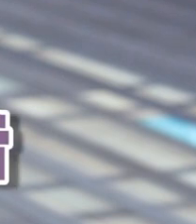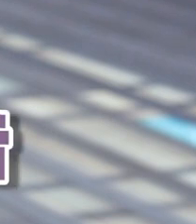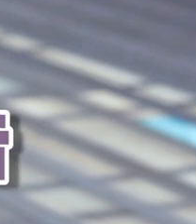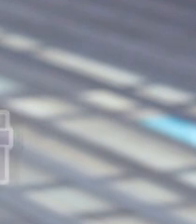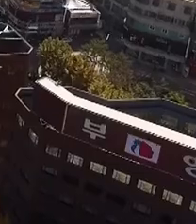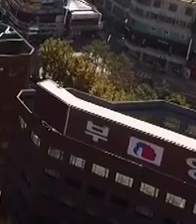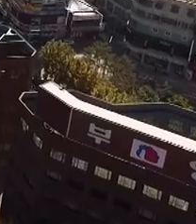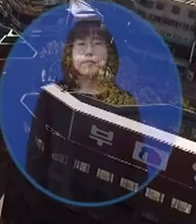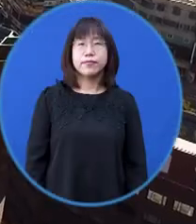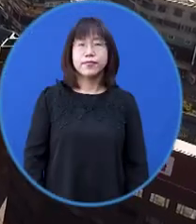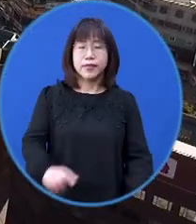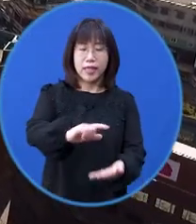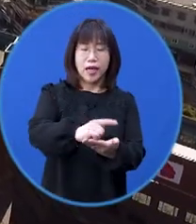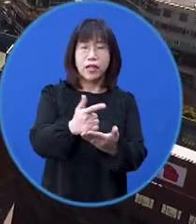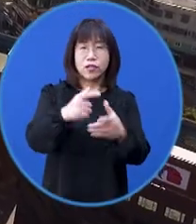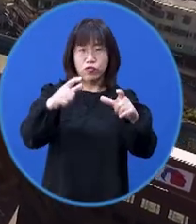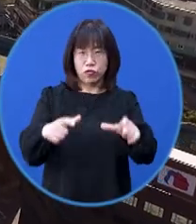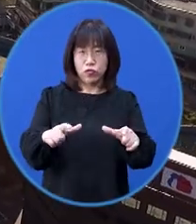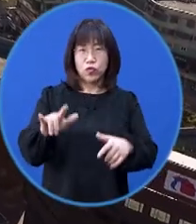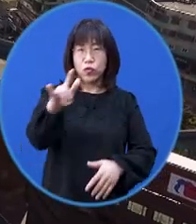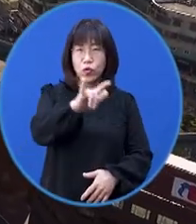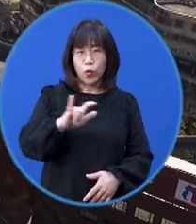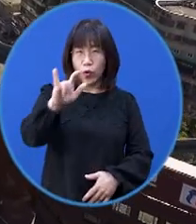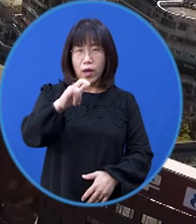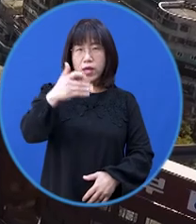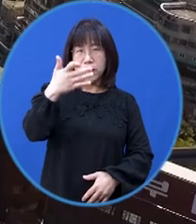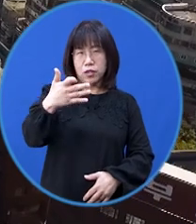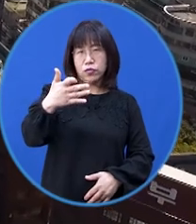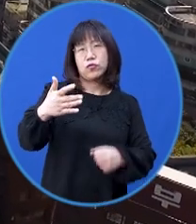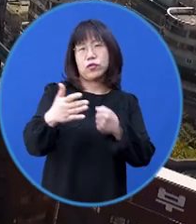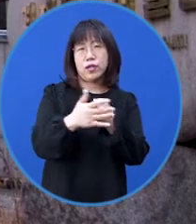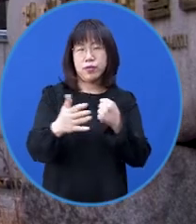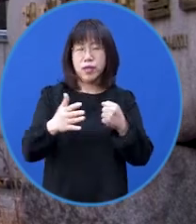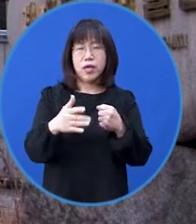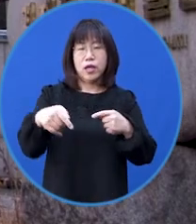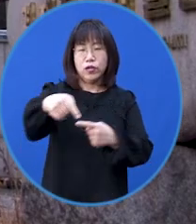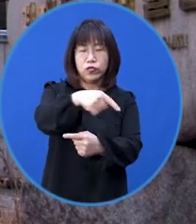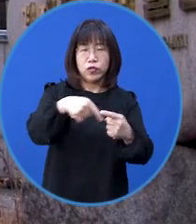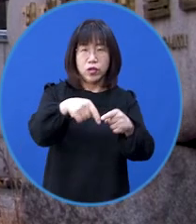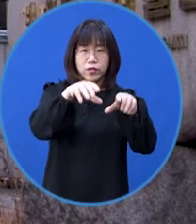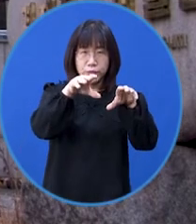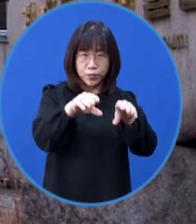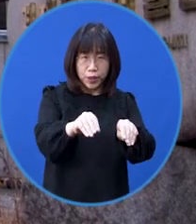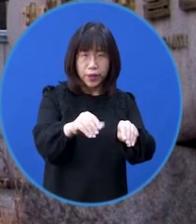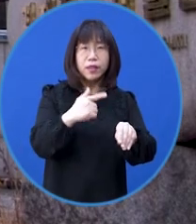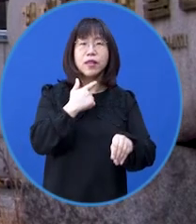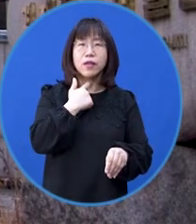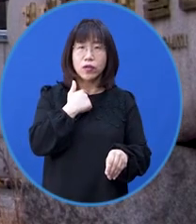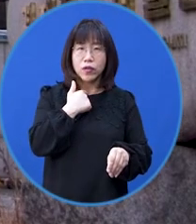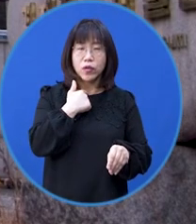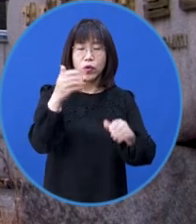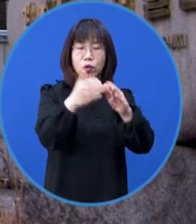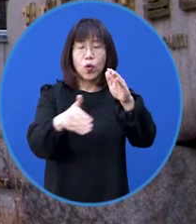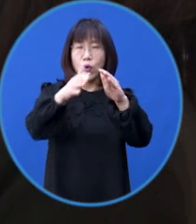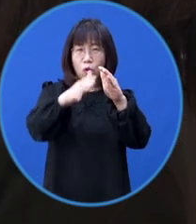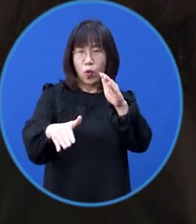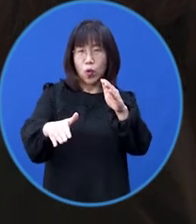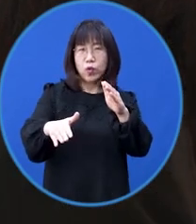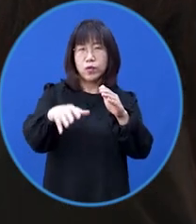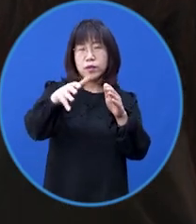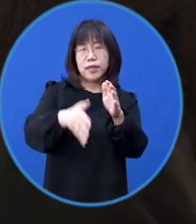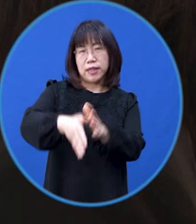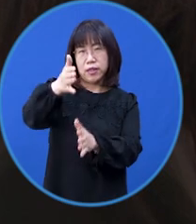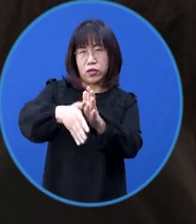이어갑니다. 강서구는 코로나19로 인해 운영이 중단됐던 공공시설을 단계적으로 개방할